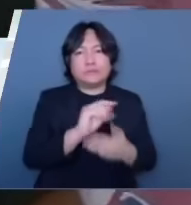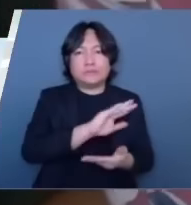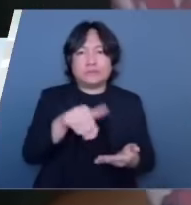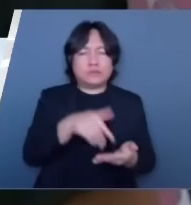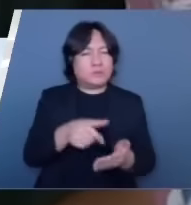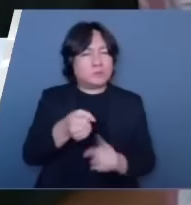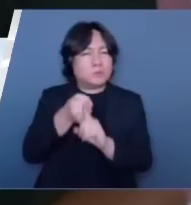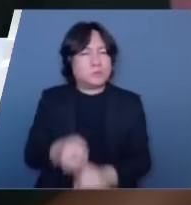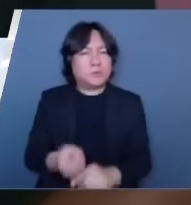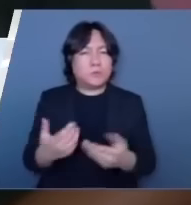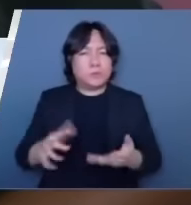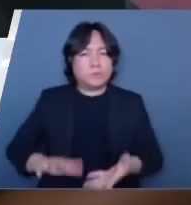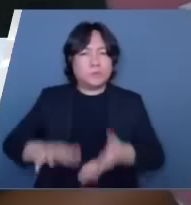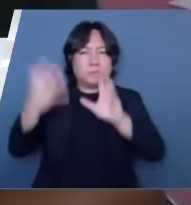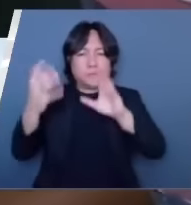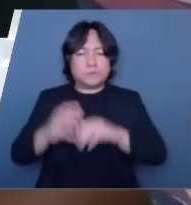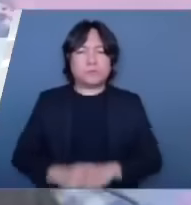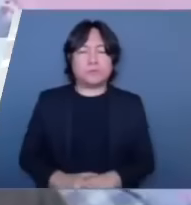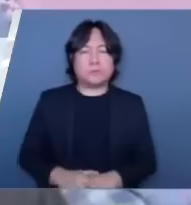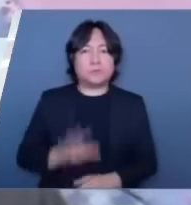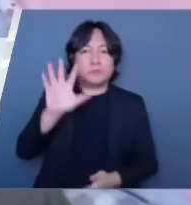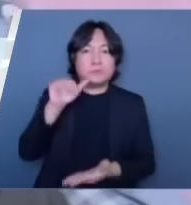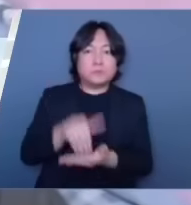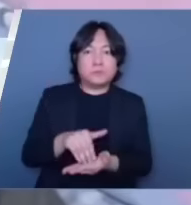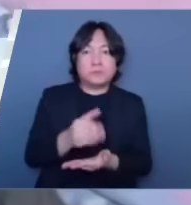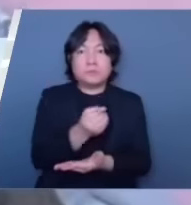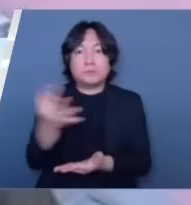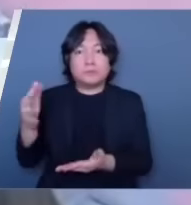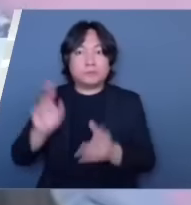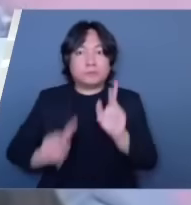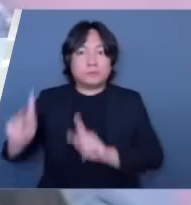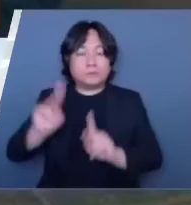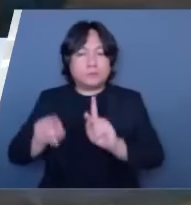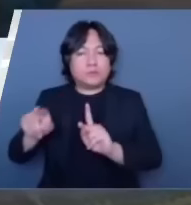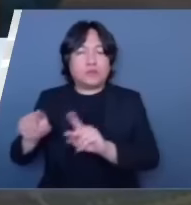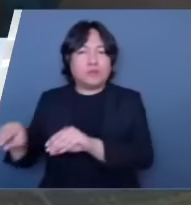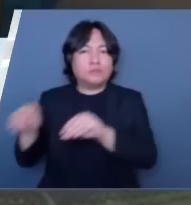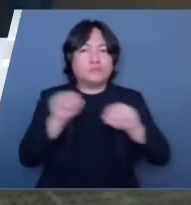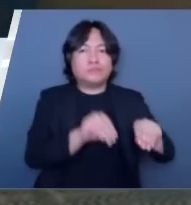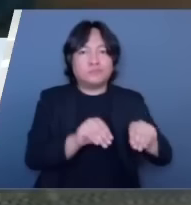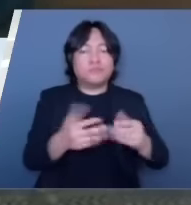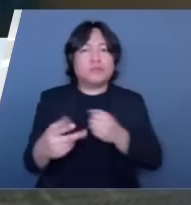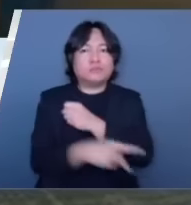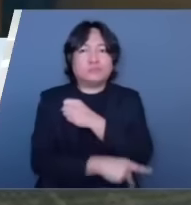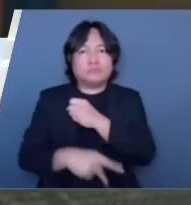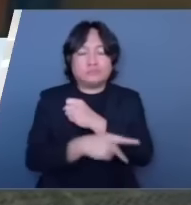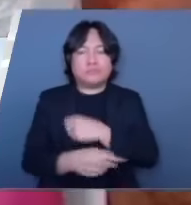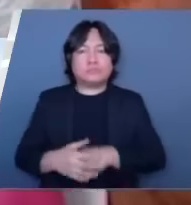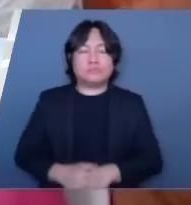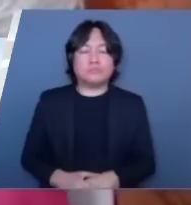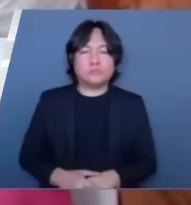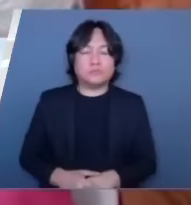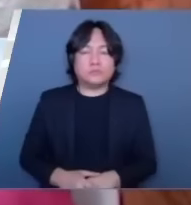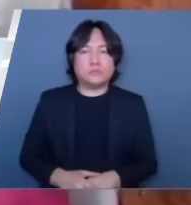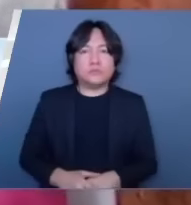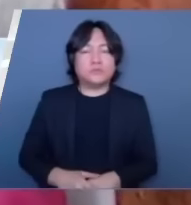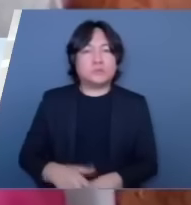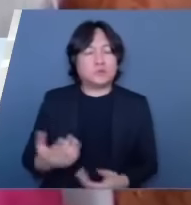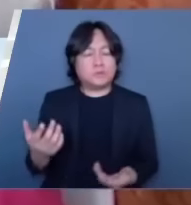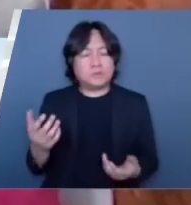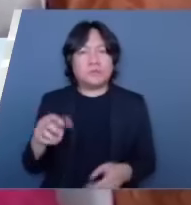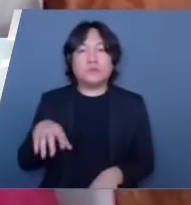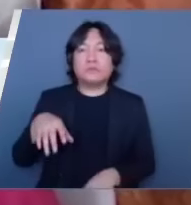bagyo. Mahigit 5,000 residente na ang lumikas sa iba't ibang bahagi ng probinsya. Halos 70 sa kanila ang nasa evacuation center ng Barangay Marikit